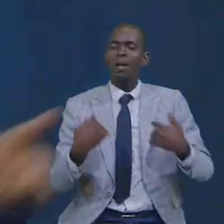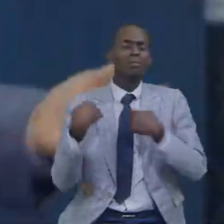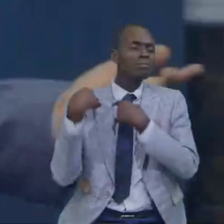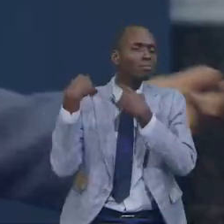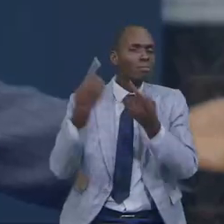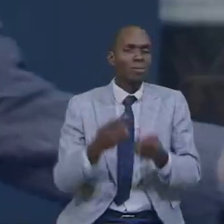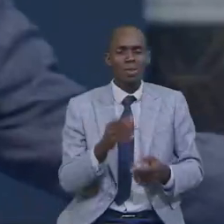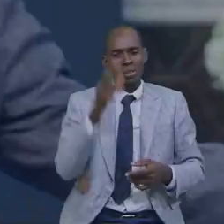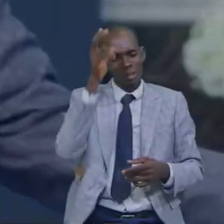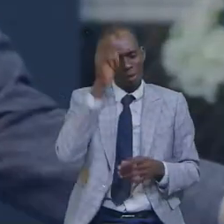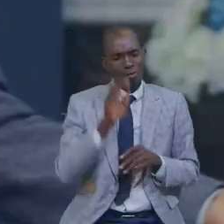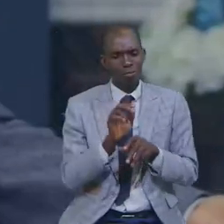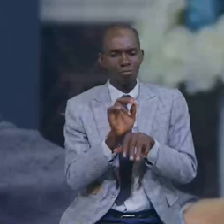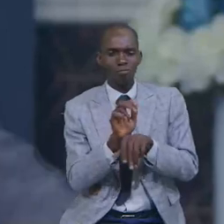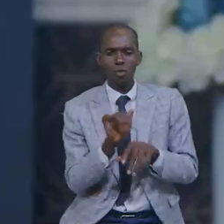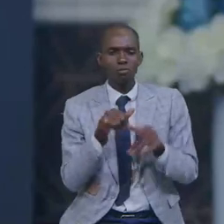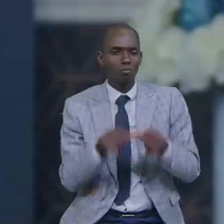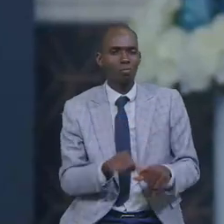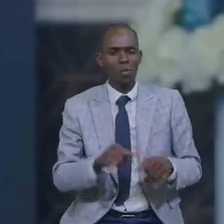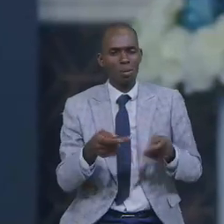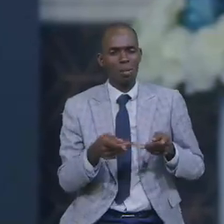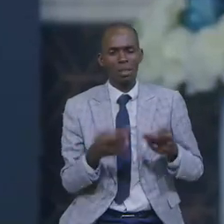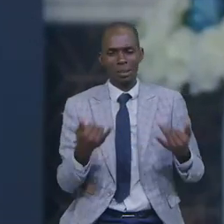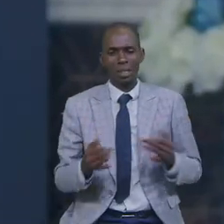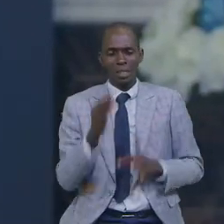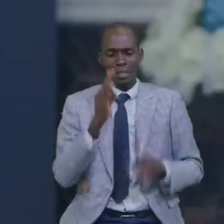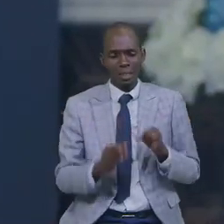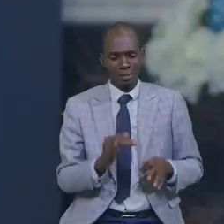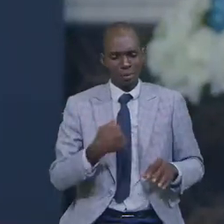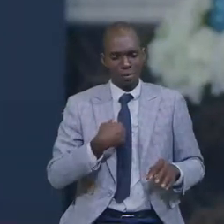était mon habitation où est-ce que j'irai